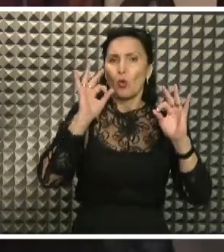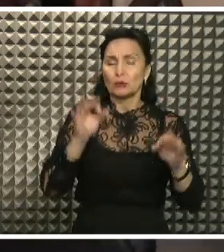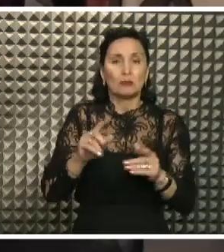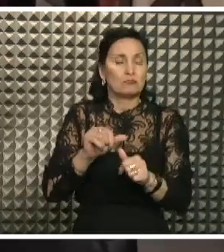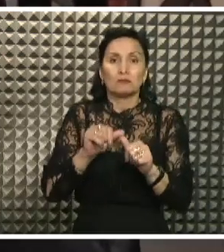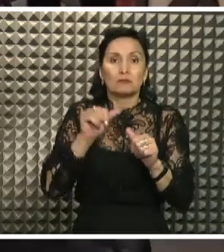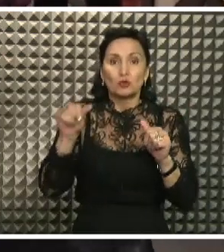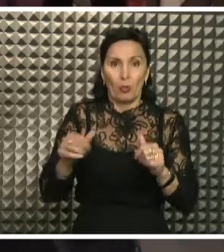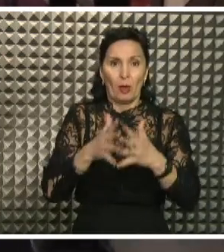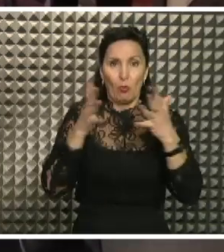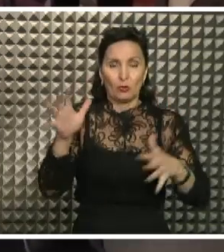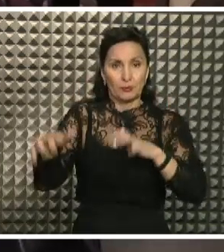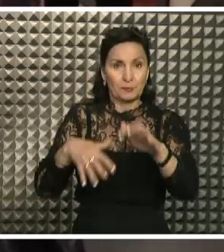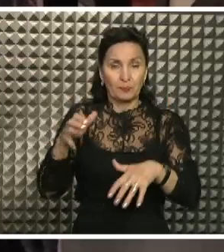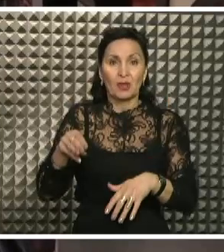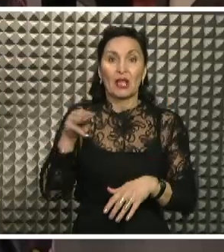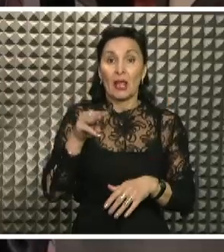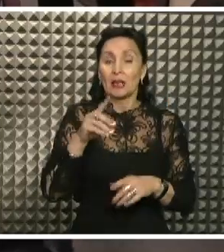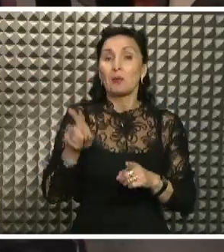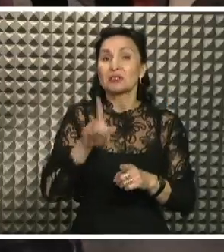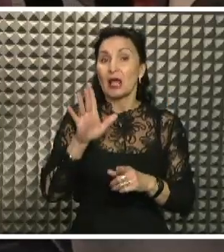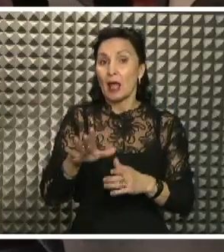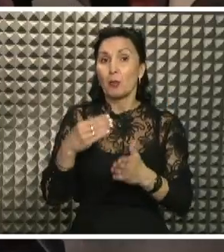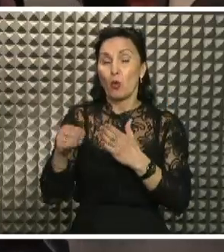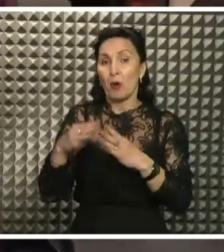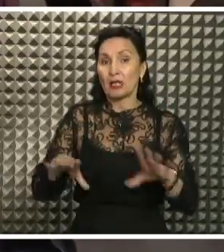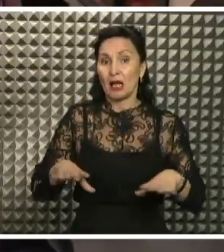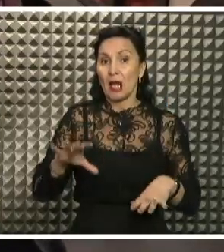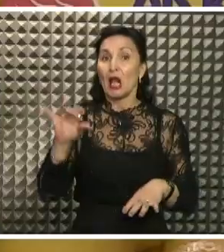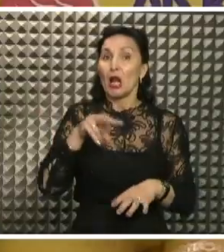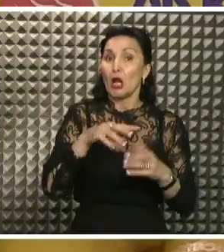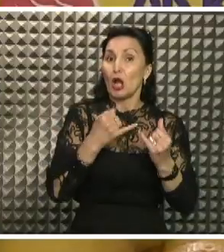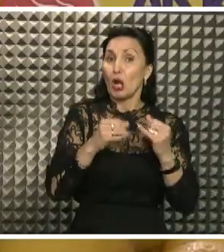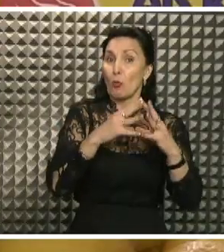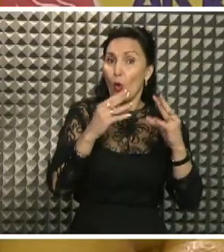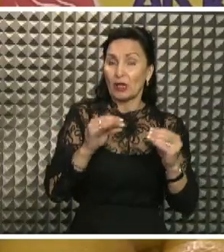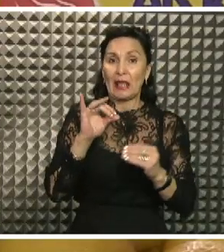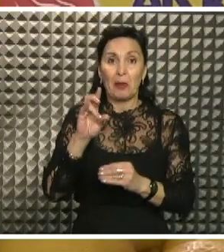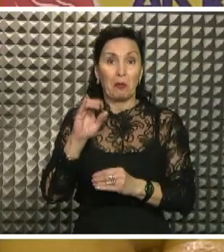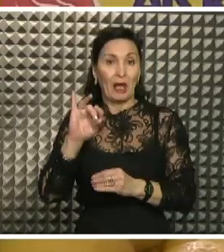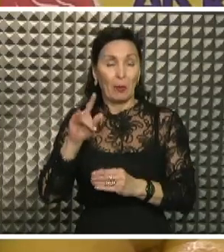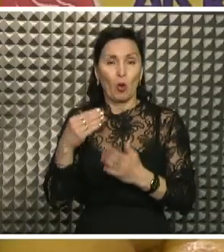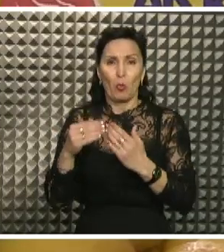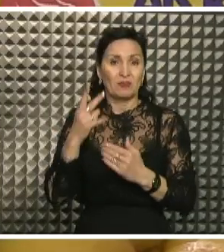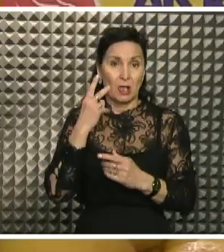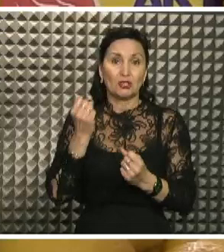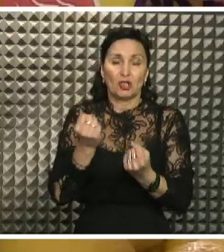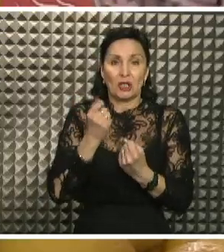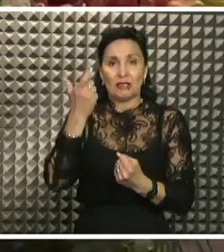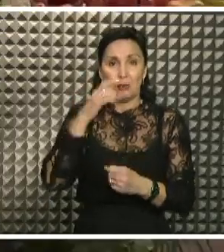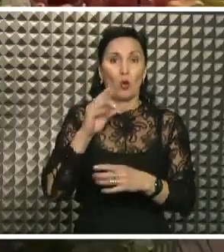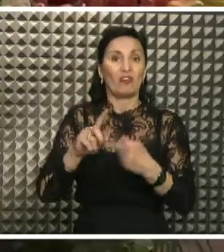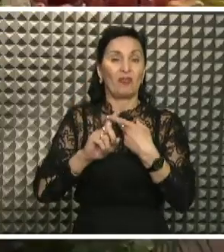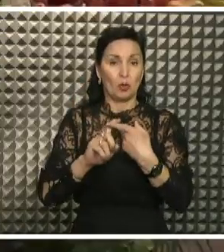особенно возрастает. Татьяна – постоянный покупатель рынка. Лимон и имбирь покупает всегда. Уверена, защищает себя от